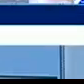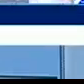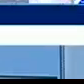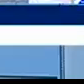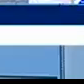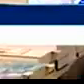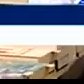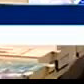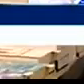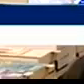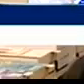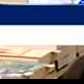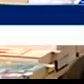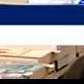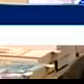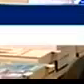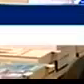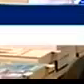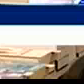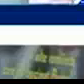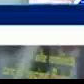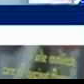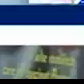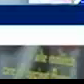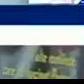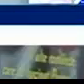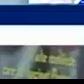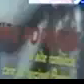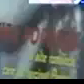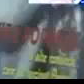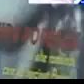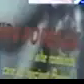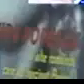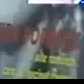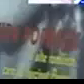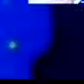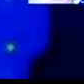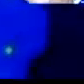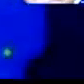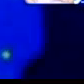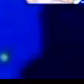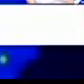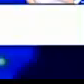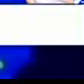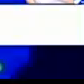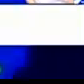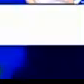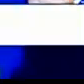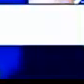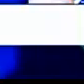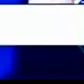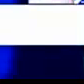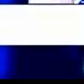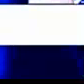vizitat zilnic până pe 2 septembrie, între orele 10 și 20. Intrarea este liberă. Mai sunt aproape 2 ore